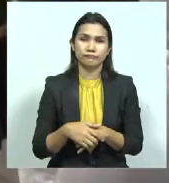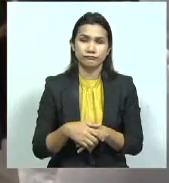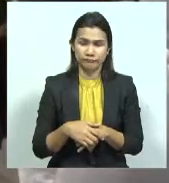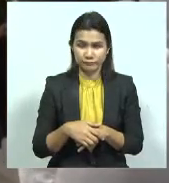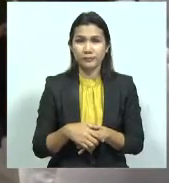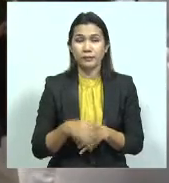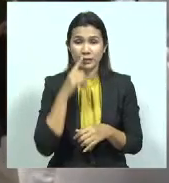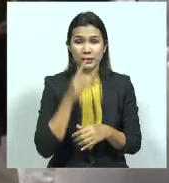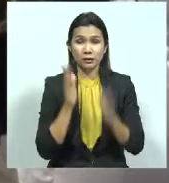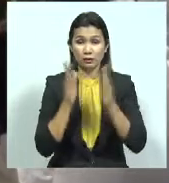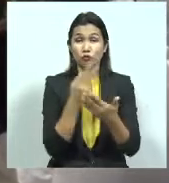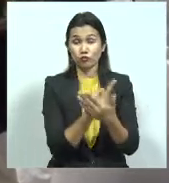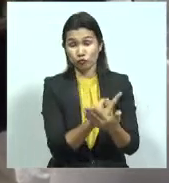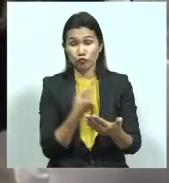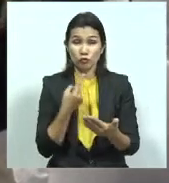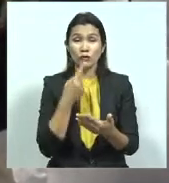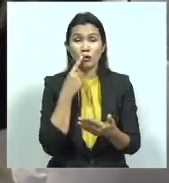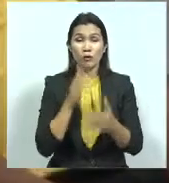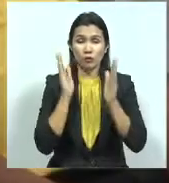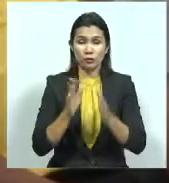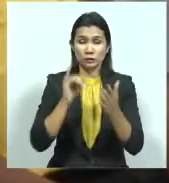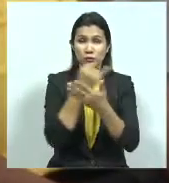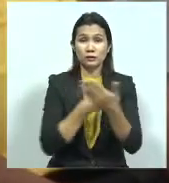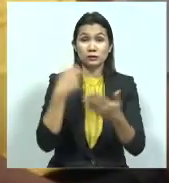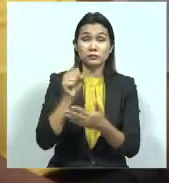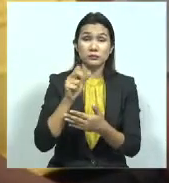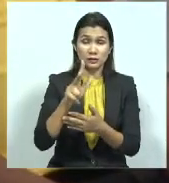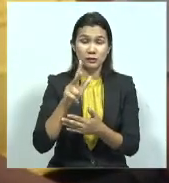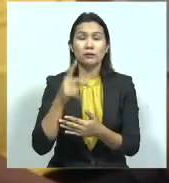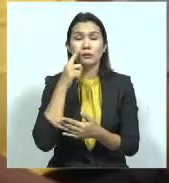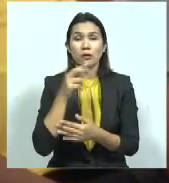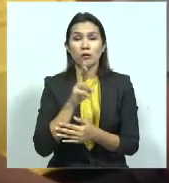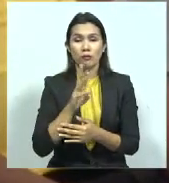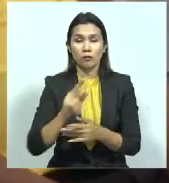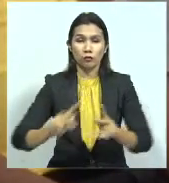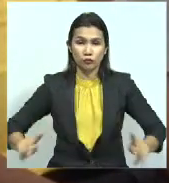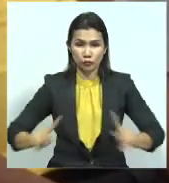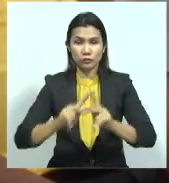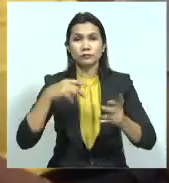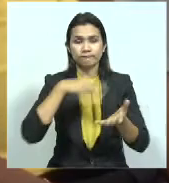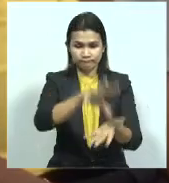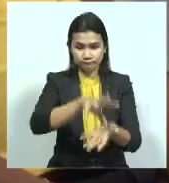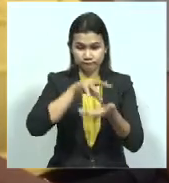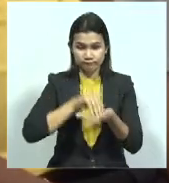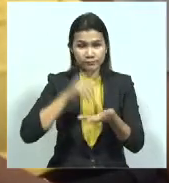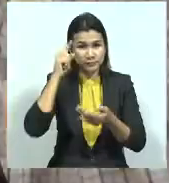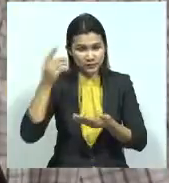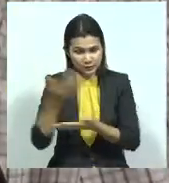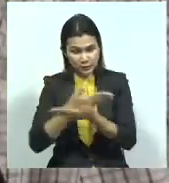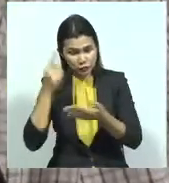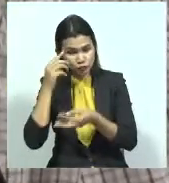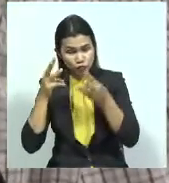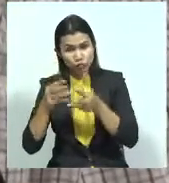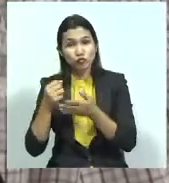สำหรับเสียงของตัวแทนเกษตรกรจาก13จังหวัดรัฐมนตรีช่วยว่าการกระทรวงเกษตรก็จะนำไปพิจารณาหาทางช่วยเห